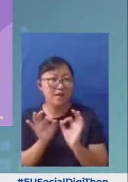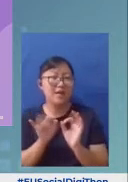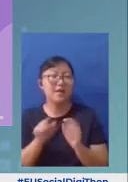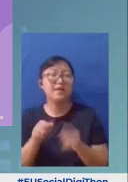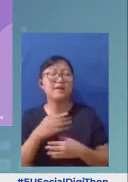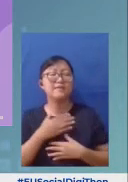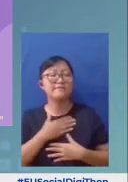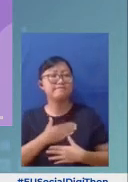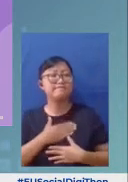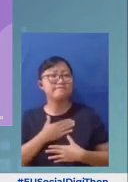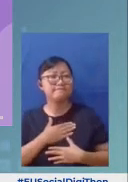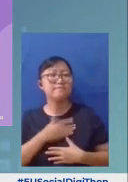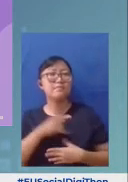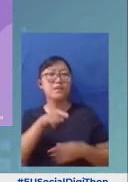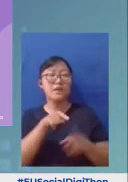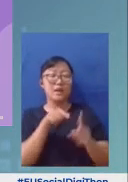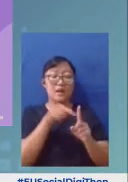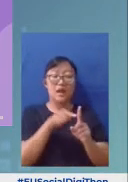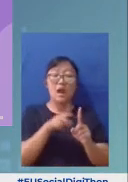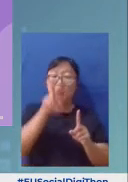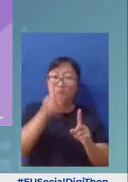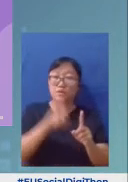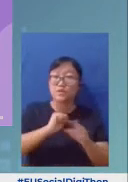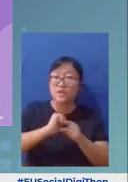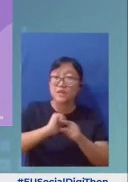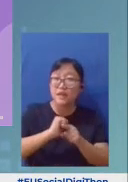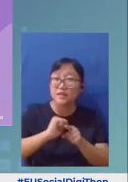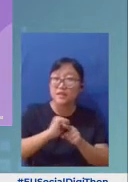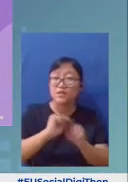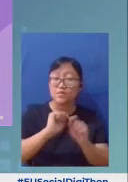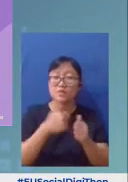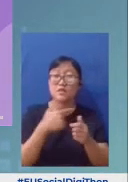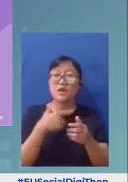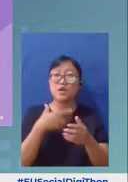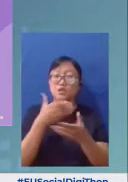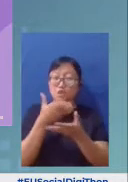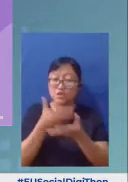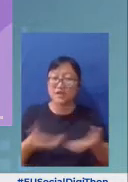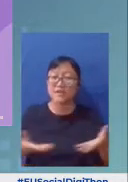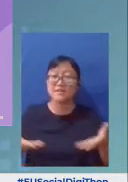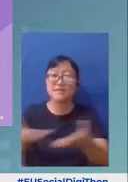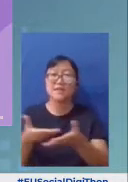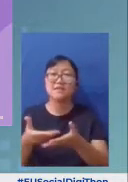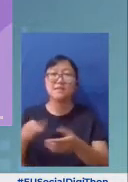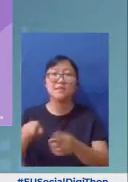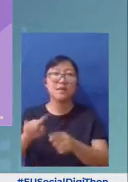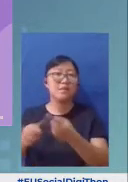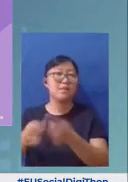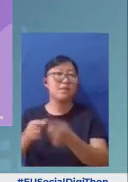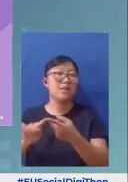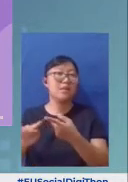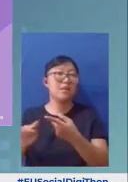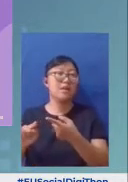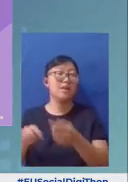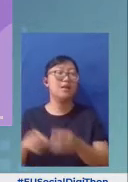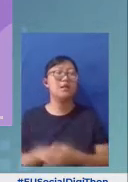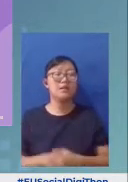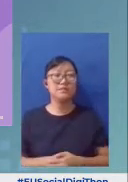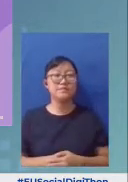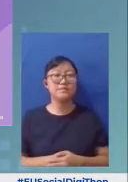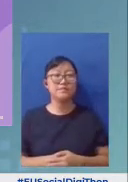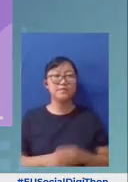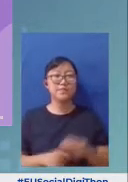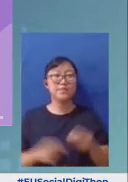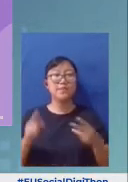bisa dilatih untuk bisa kembali bersosialisasi dengan teman-temannya. Nah, kemudian dari lingkungan, maka psikolog